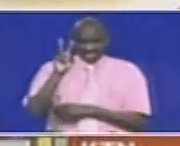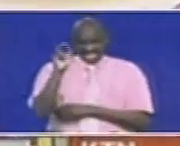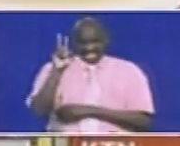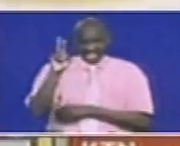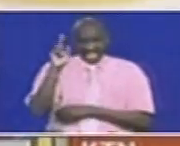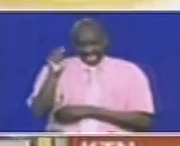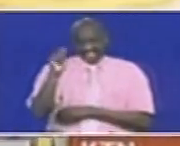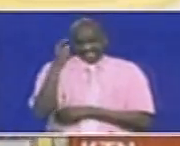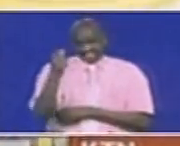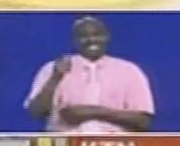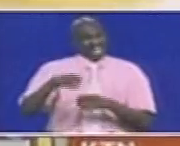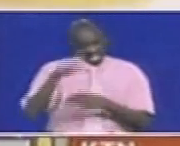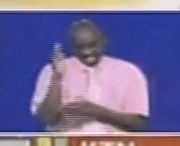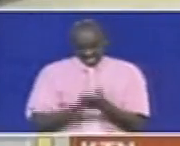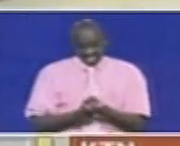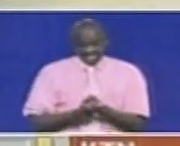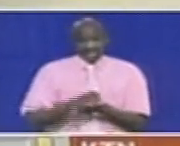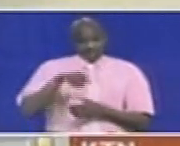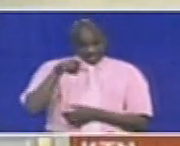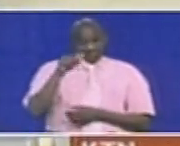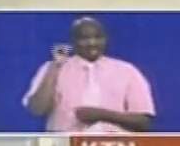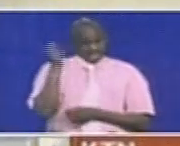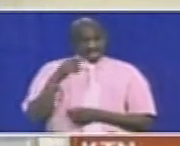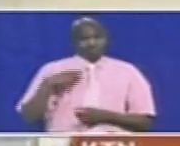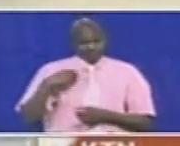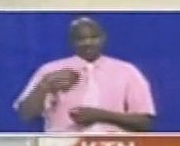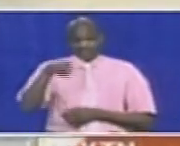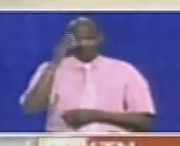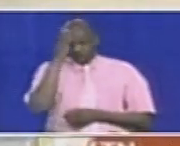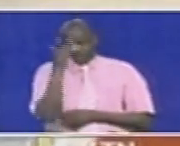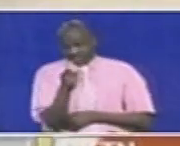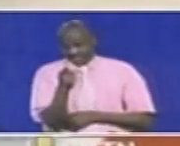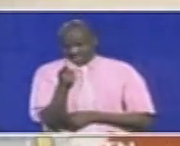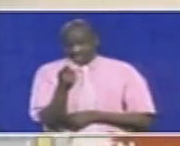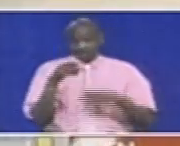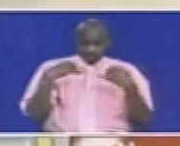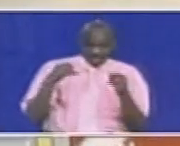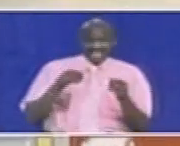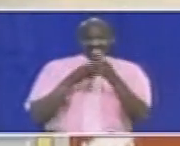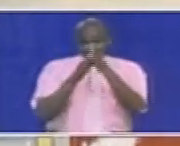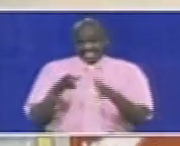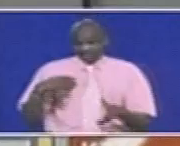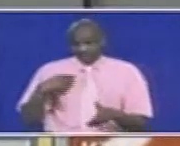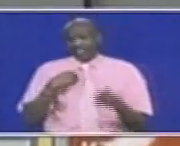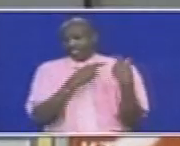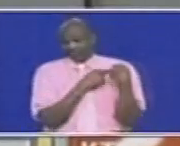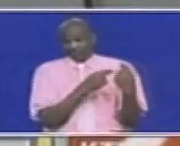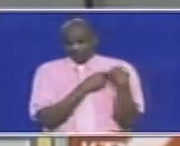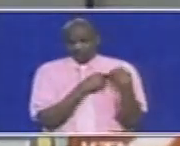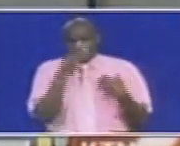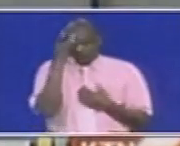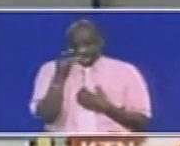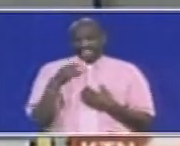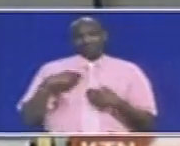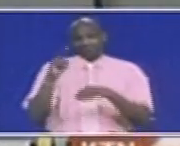kama ushuru. Lakini je, ni Wakenya wangapi wanaojaribu kila juhudi kuwataka viongozi wao kuwajibika kutokana na